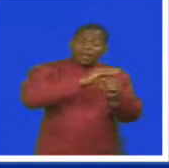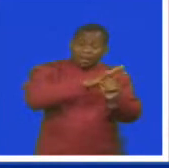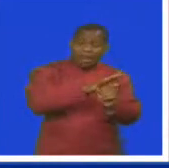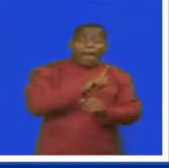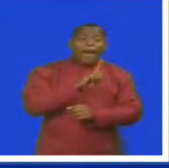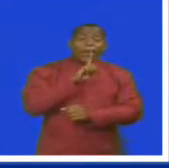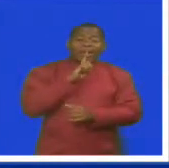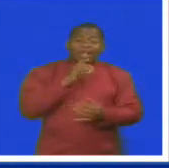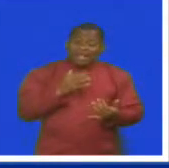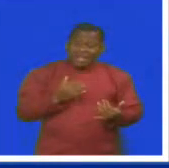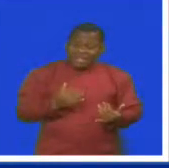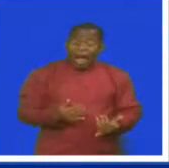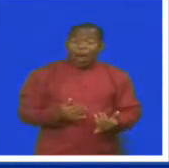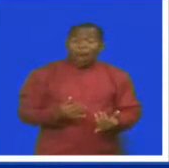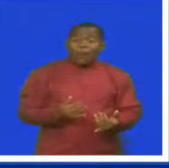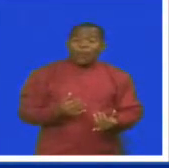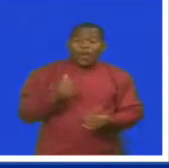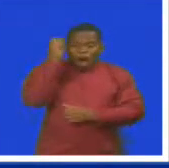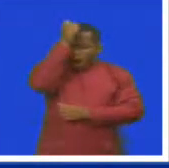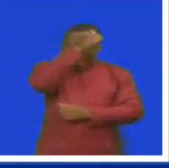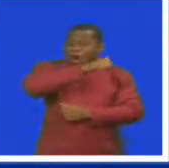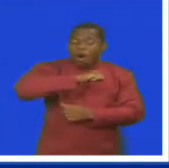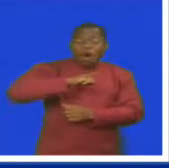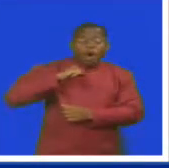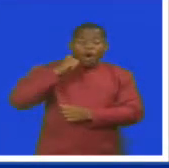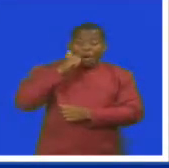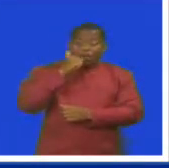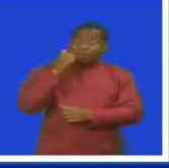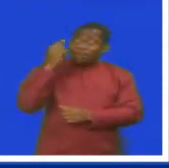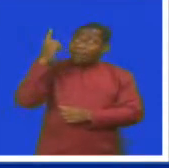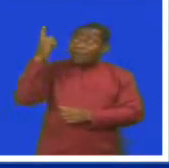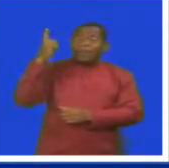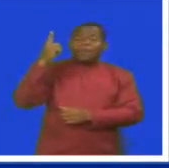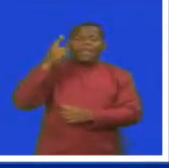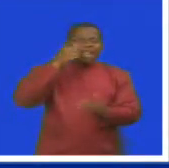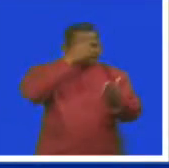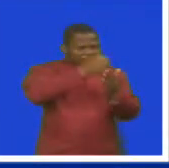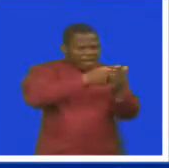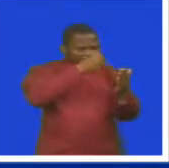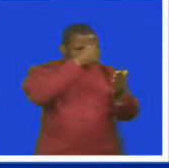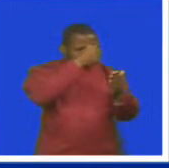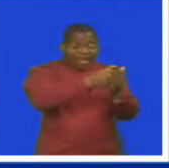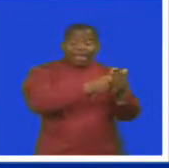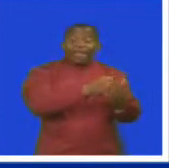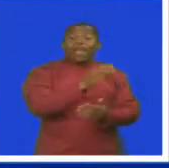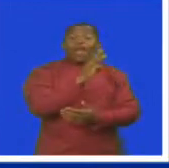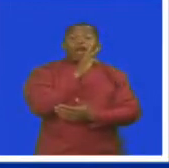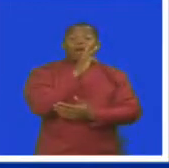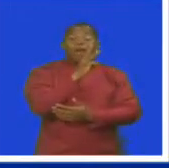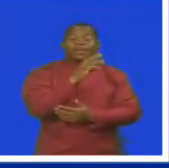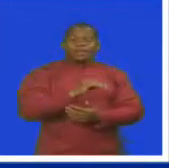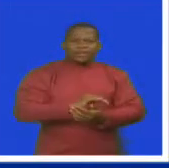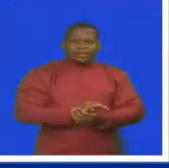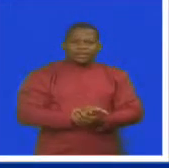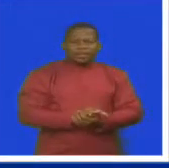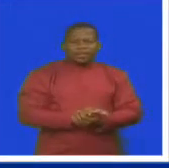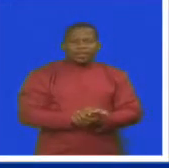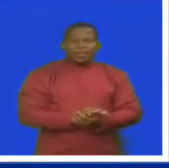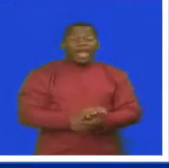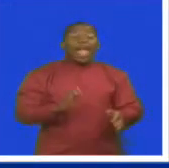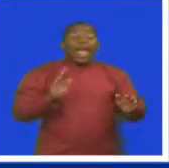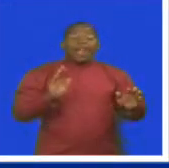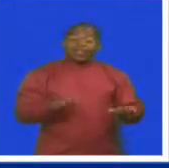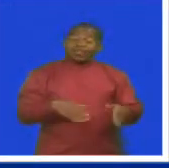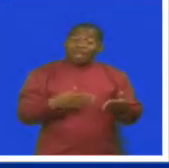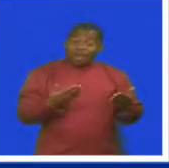Jehova. Kwesibili yasile prophecy saleni buka mine. Le ngoma isho njalo ukuthi awu saleni buka